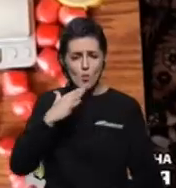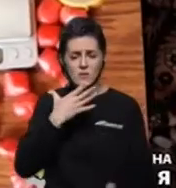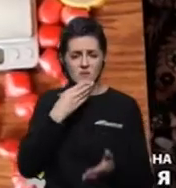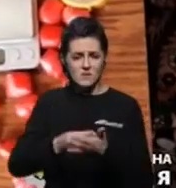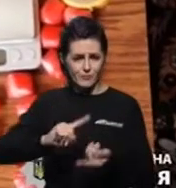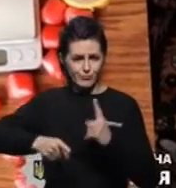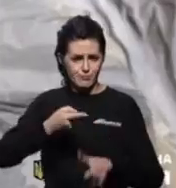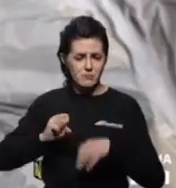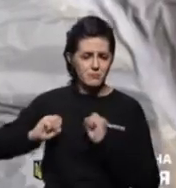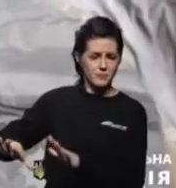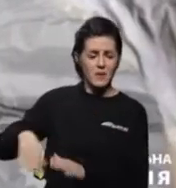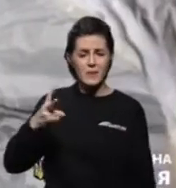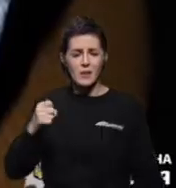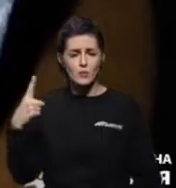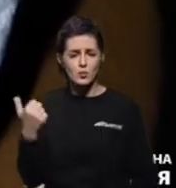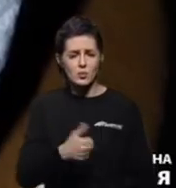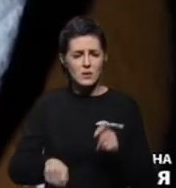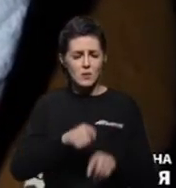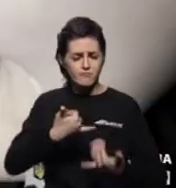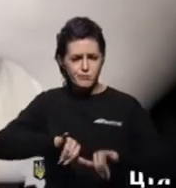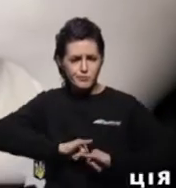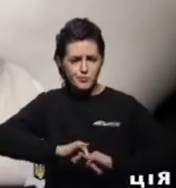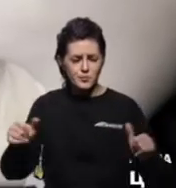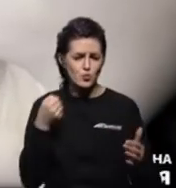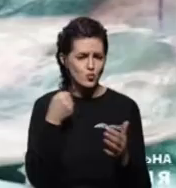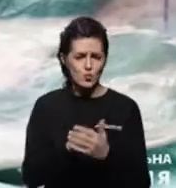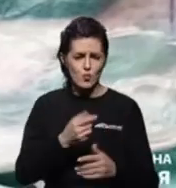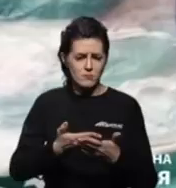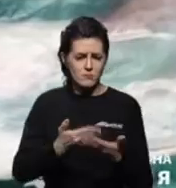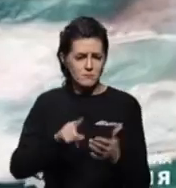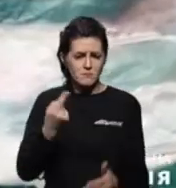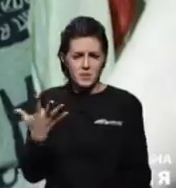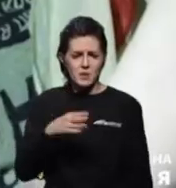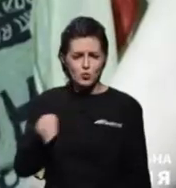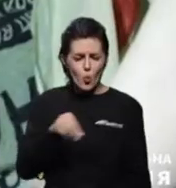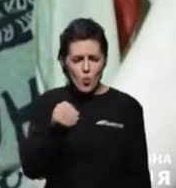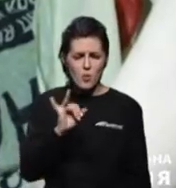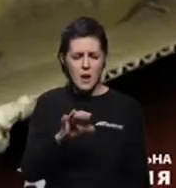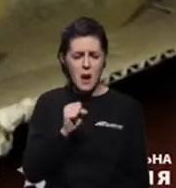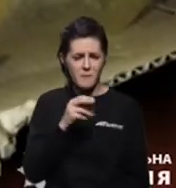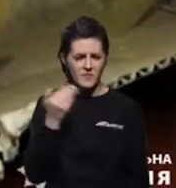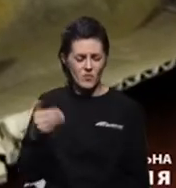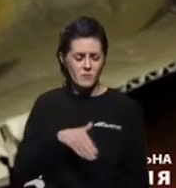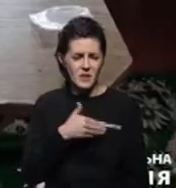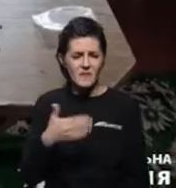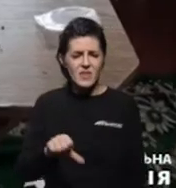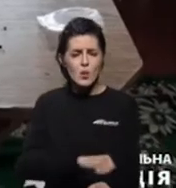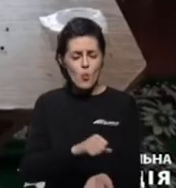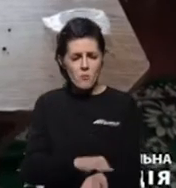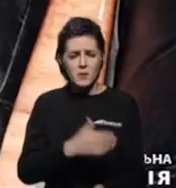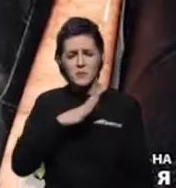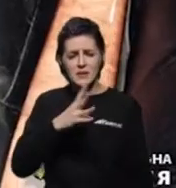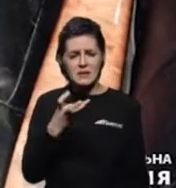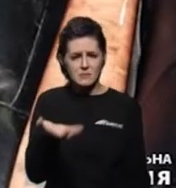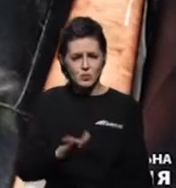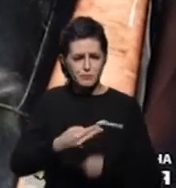спільникові. За тиждень порушники розповсюджували до 1,5 кілограма амфетаміну та солей. Під час обшуків вилучено майже 300